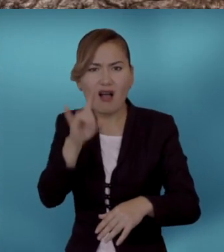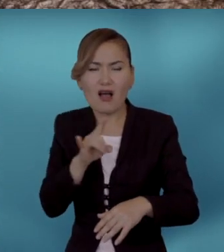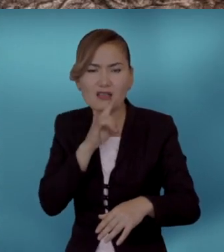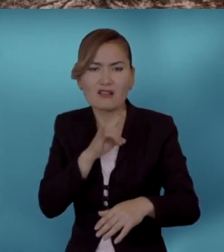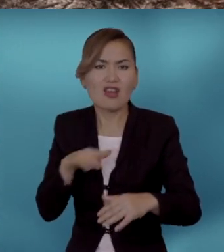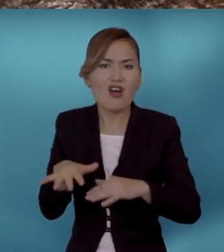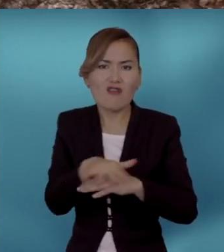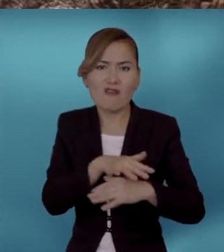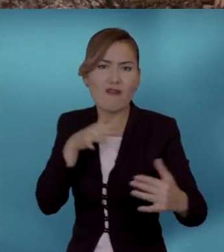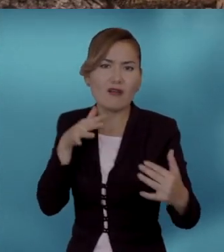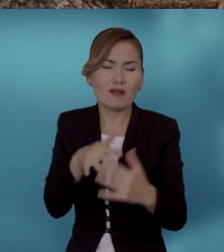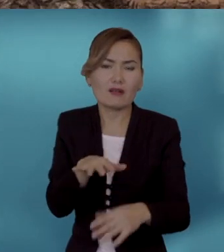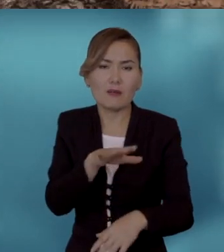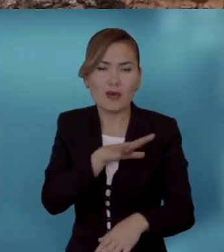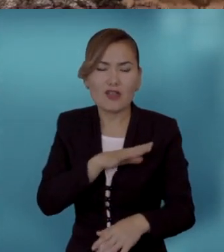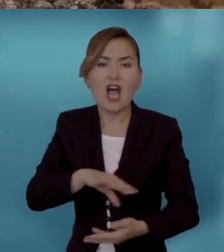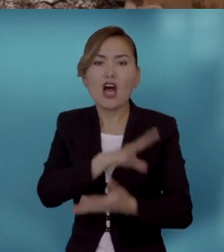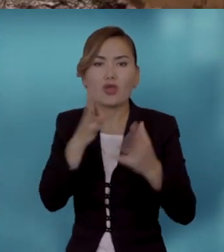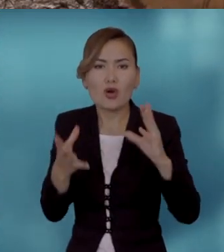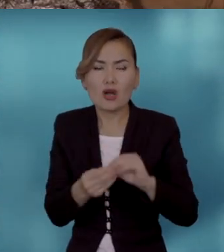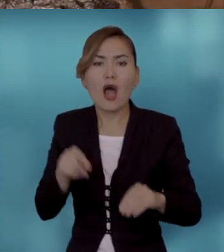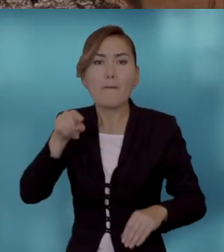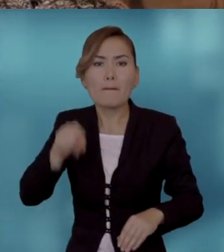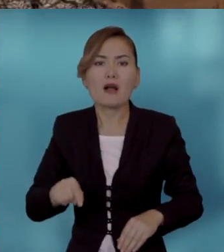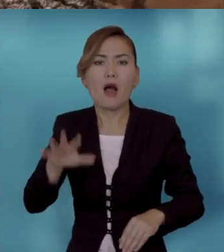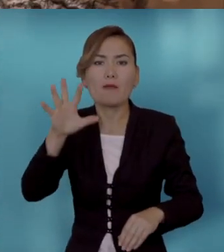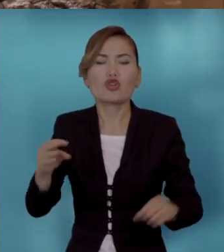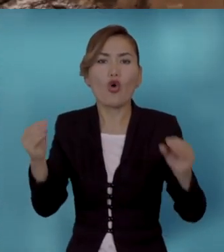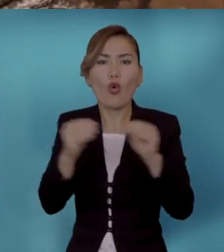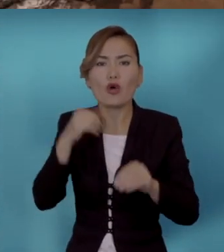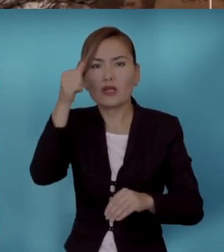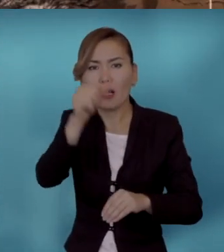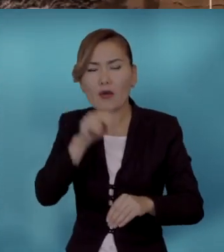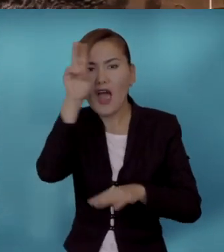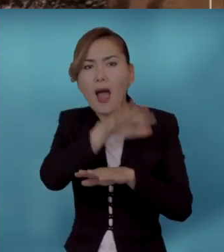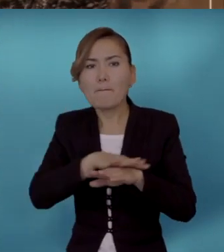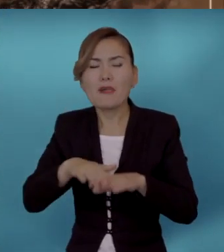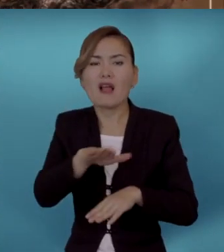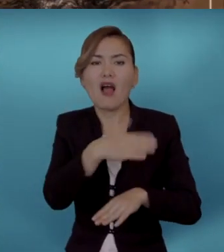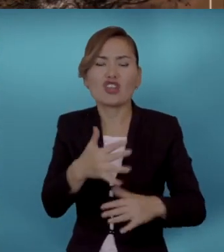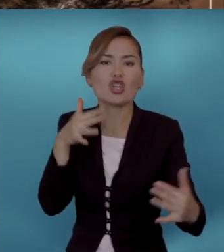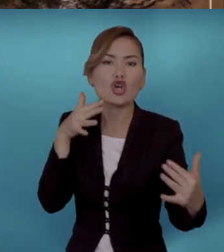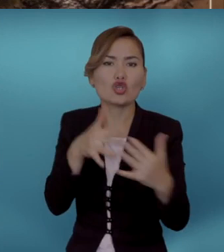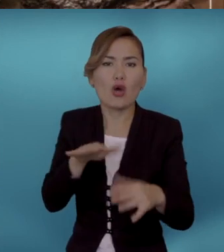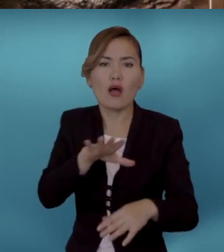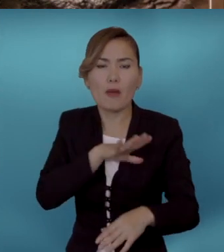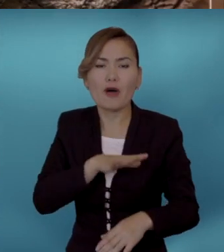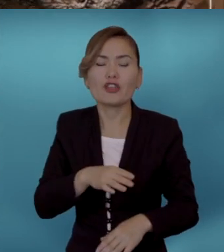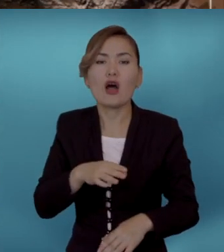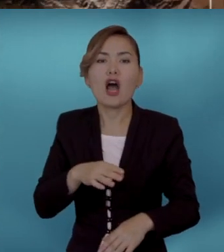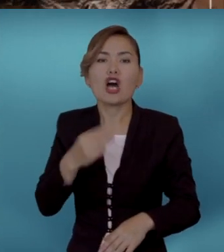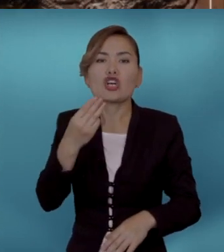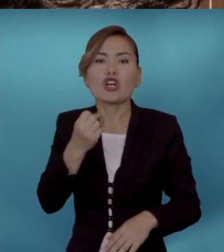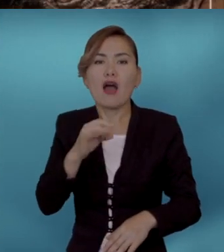хан оңтүстік Қазақстан аумағындағы ірі қала Сайрамға билігін жүргізеді. Қасым хан өзін шебер саясаткер ретінде